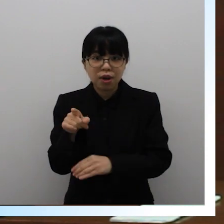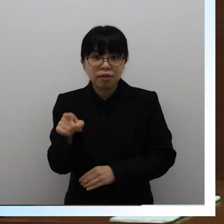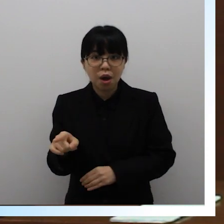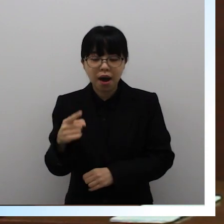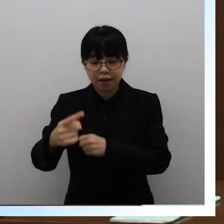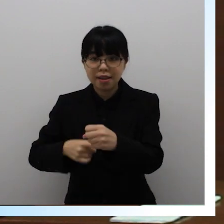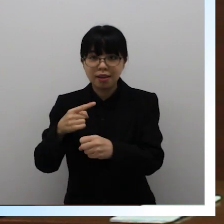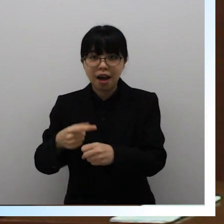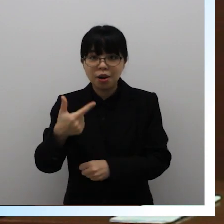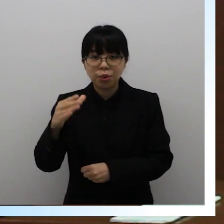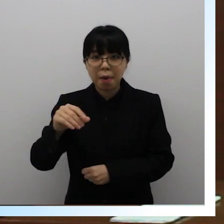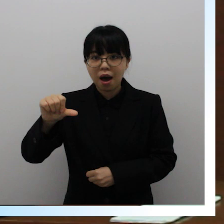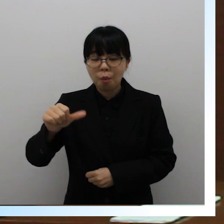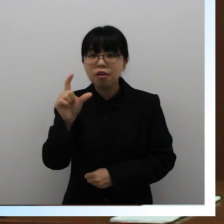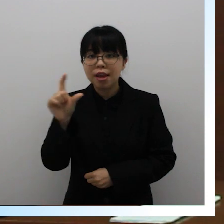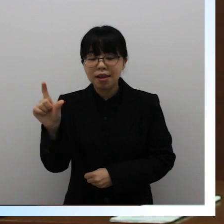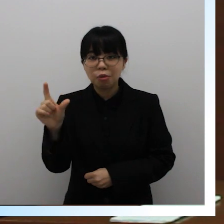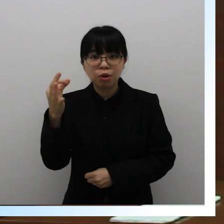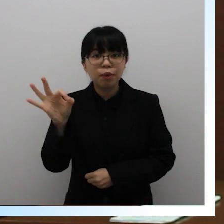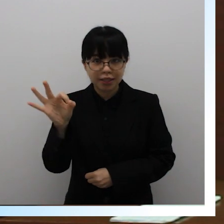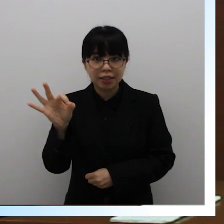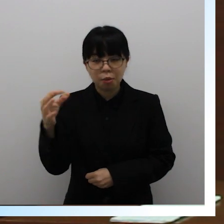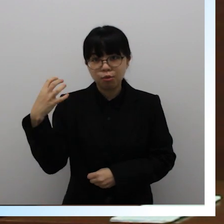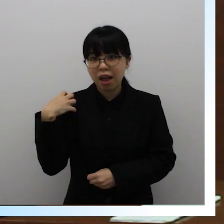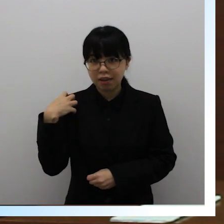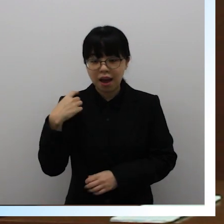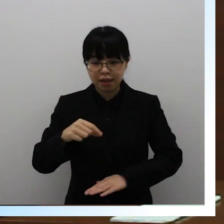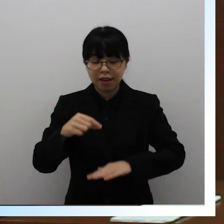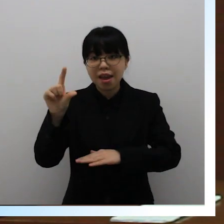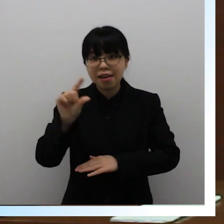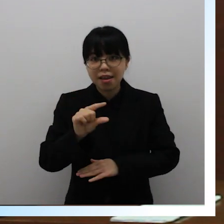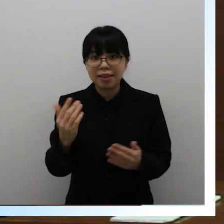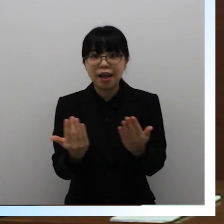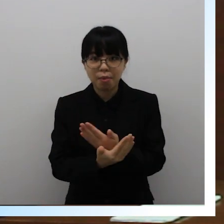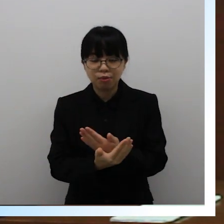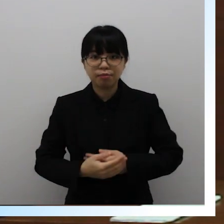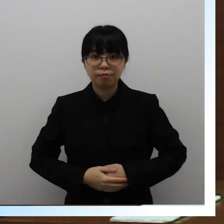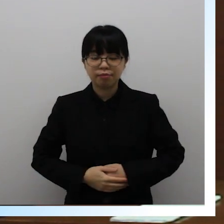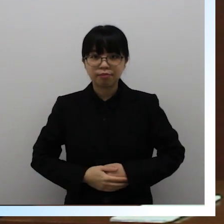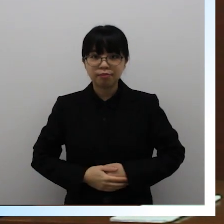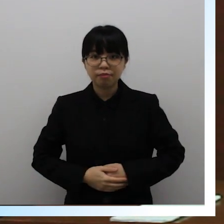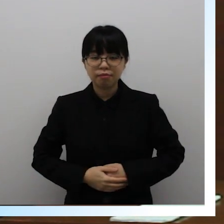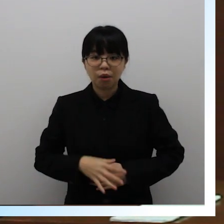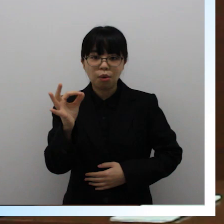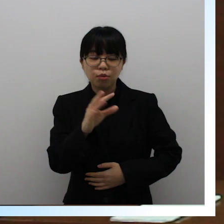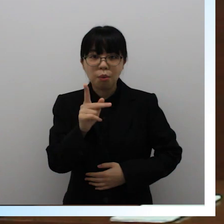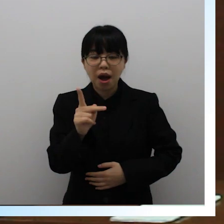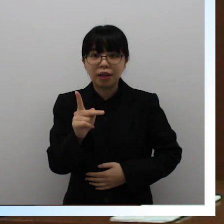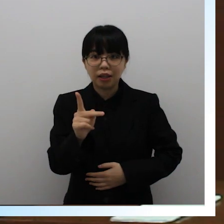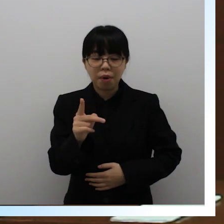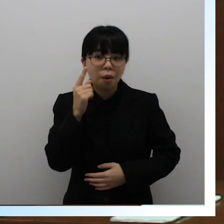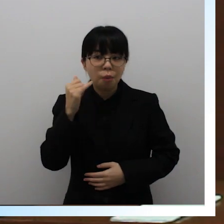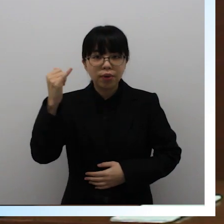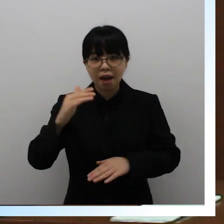担が軽減されます。この無償化にあたっては保護者による手続きは不要となっております。保護者の皆様